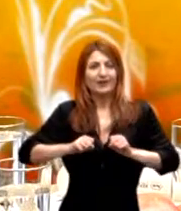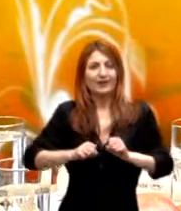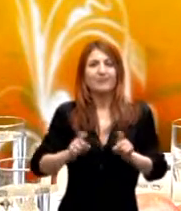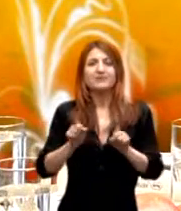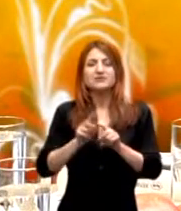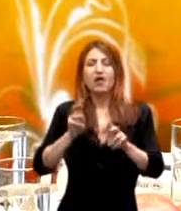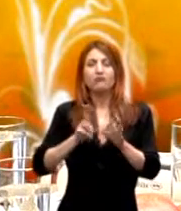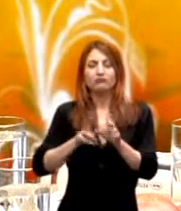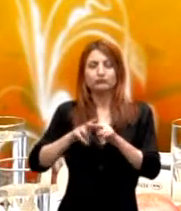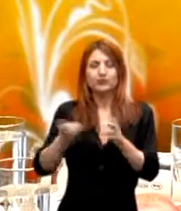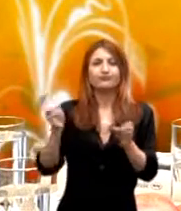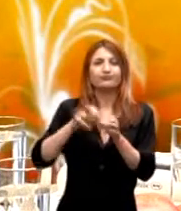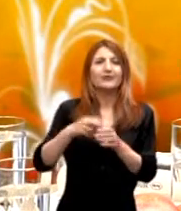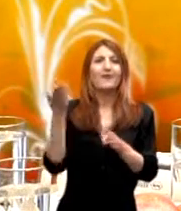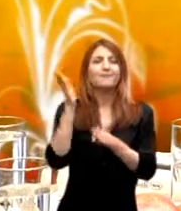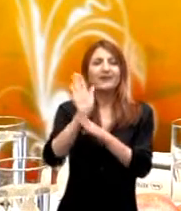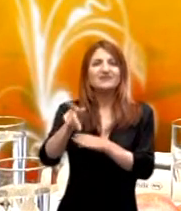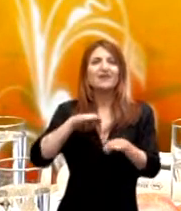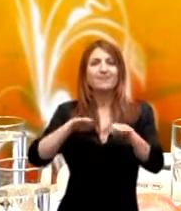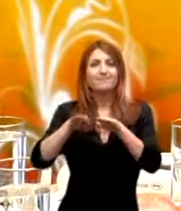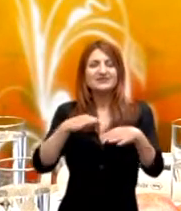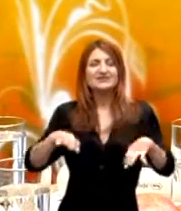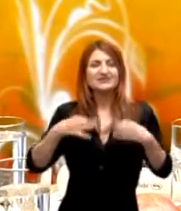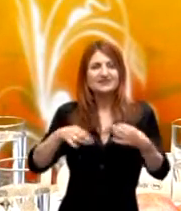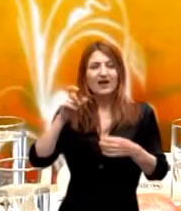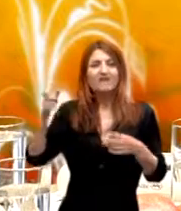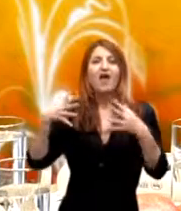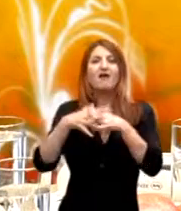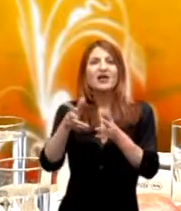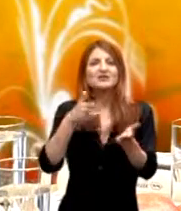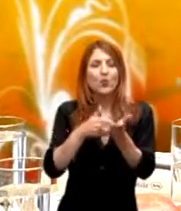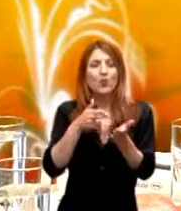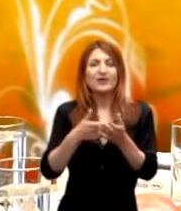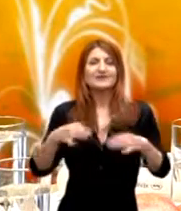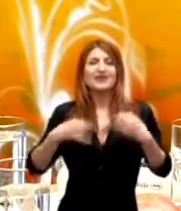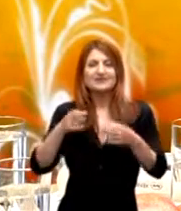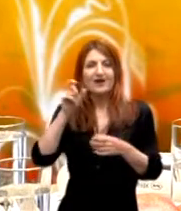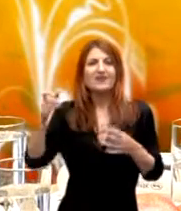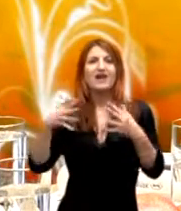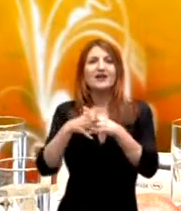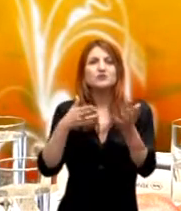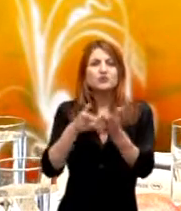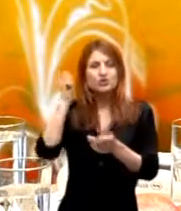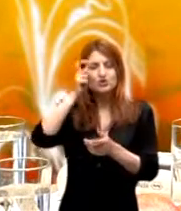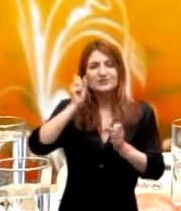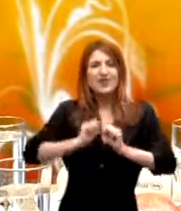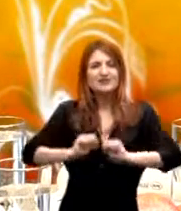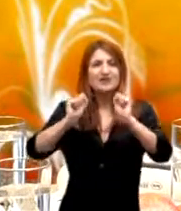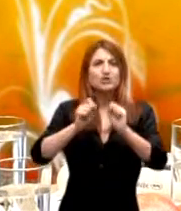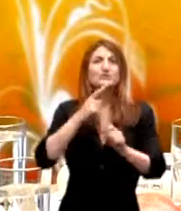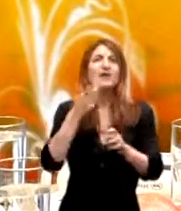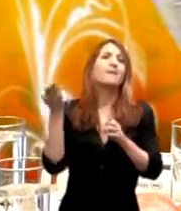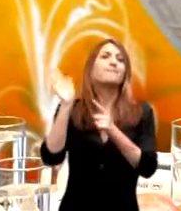će predstavnici Ministarstva zdravlja, Gradskog ureda za zdravstvo, Gradskog ureda za socijalnu zaštitu,